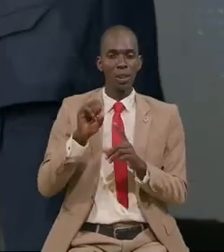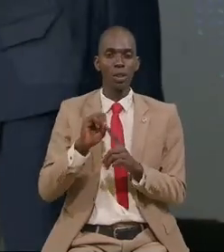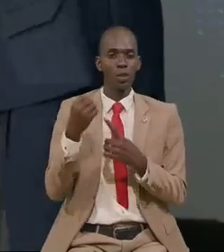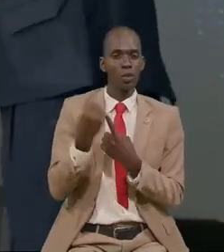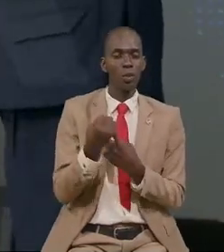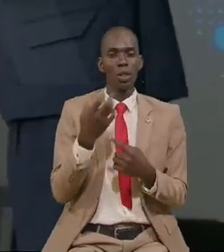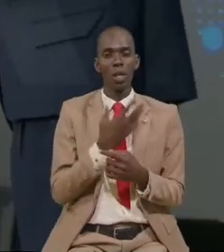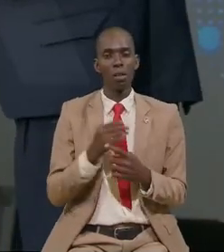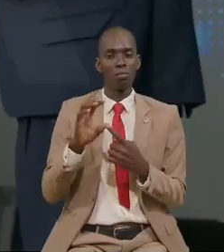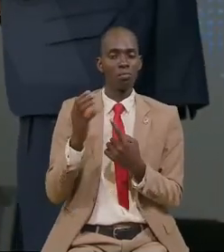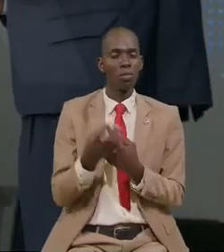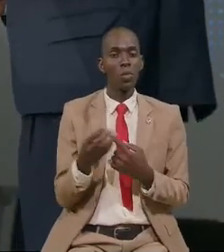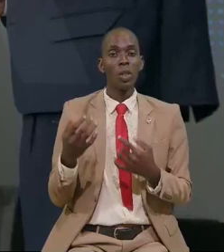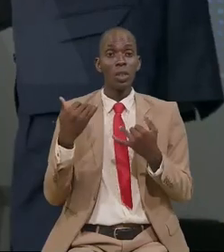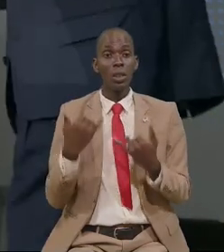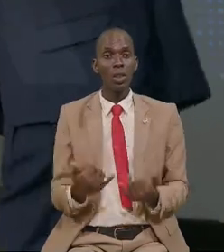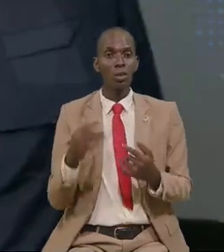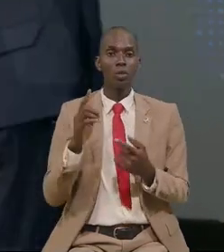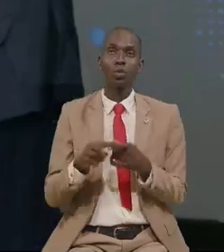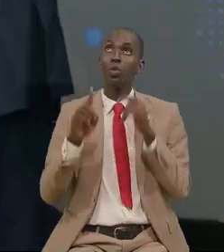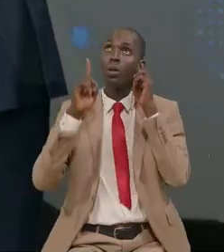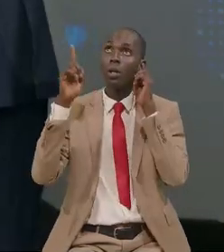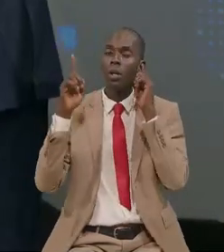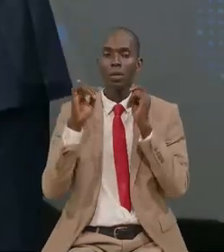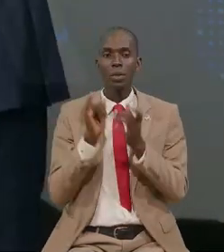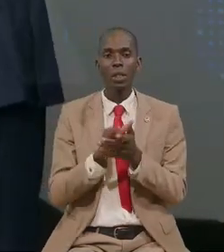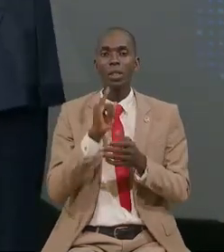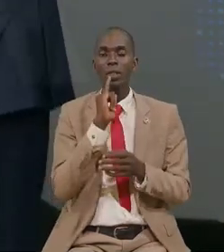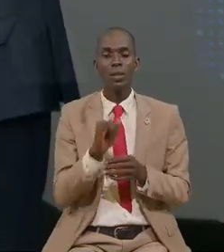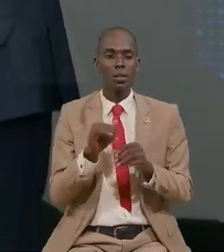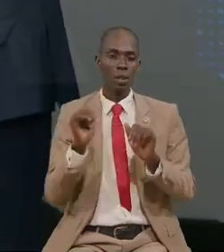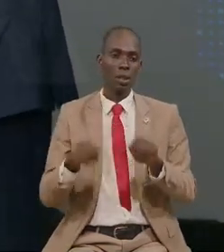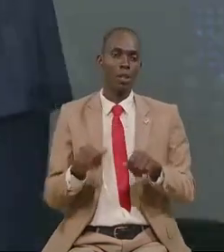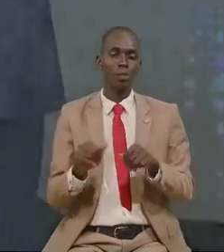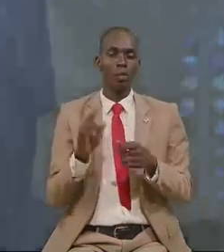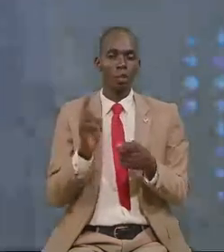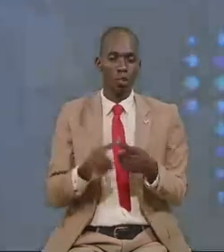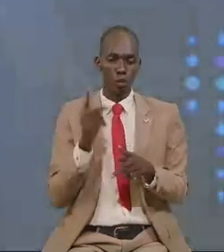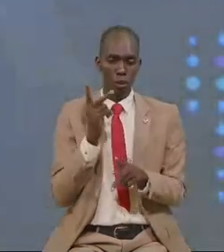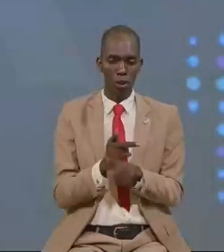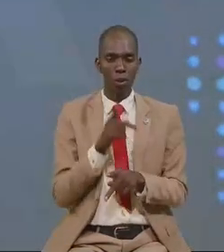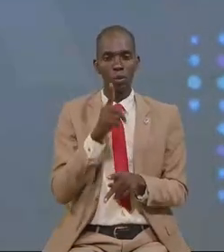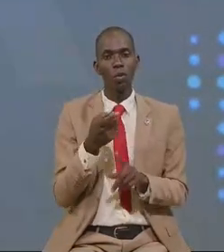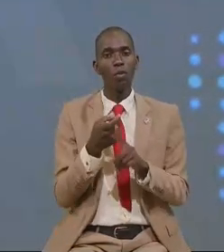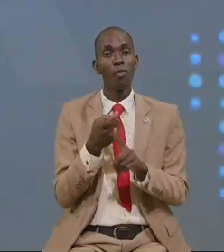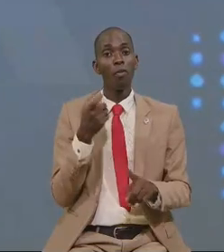circonstance, or, à celui qui peut vous préserver de